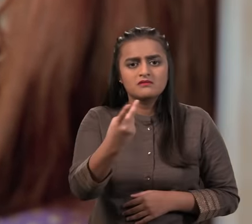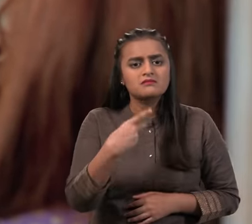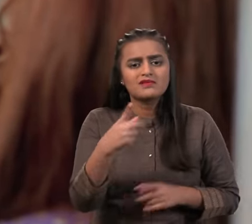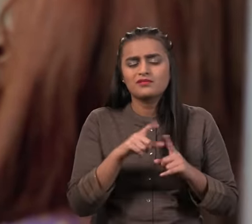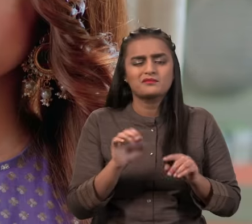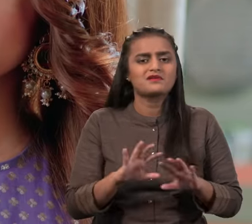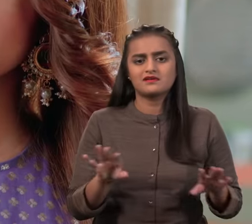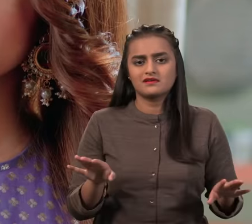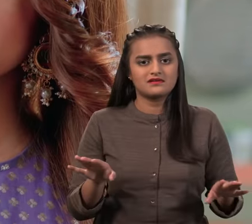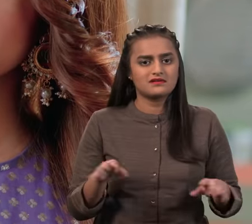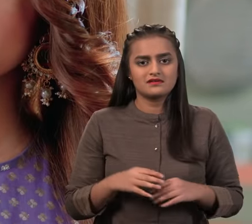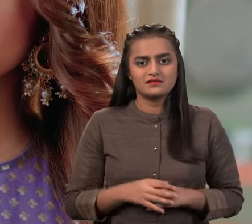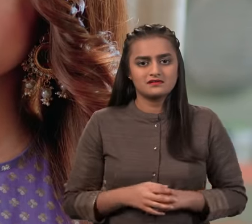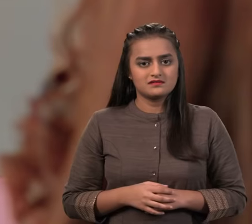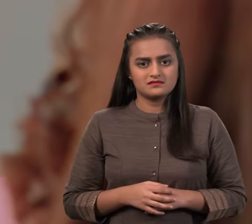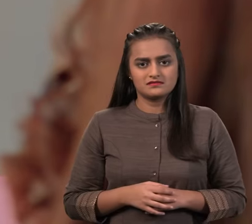हमें कुछ नहीं करना,